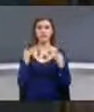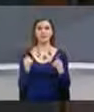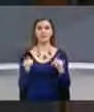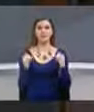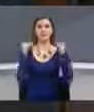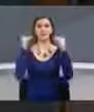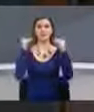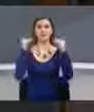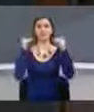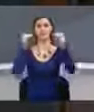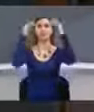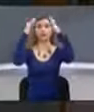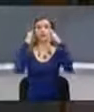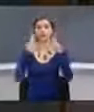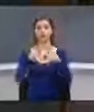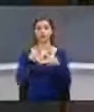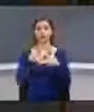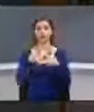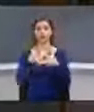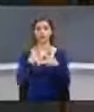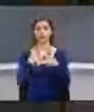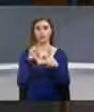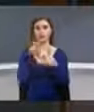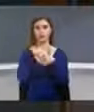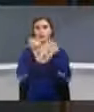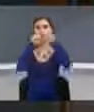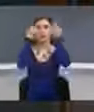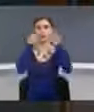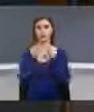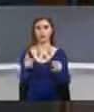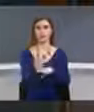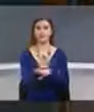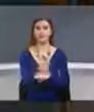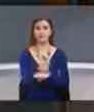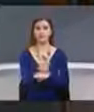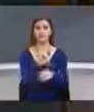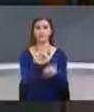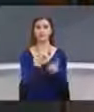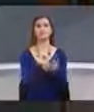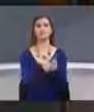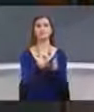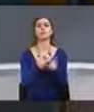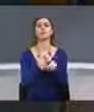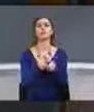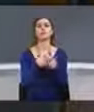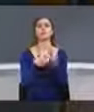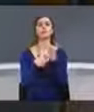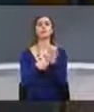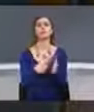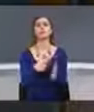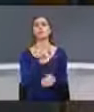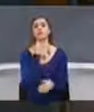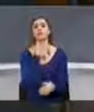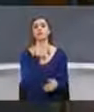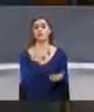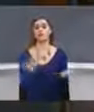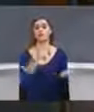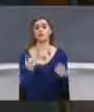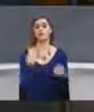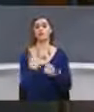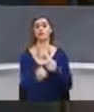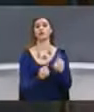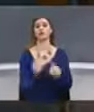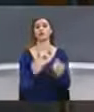e përfaqësuar në për institucionet publike. Pra, prapë kemi sikur për shkrim të